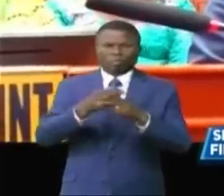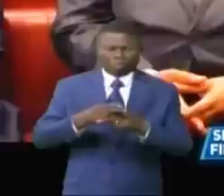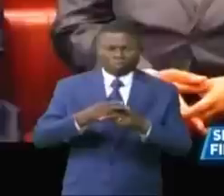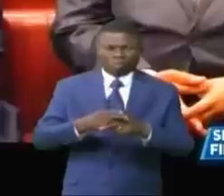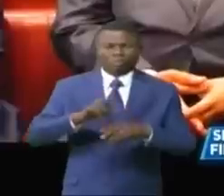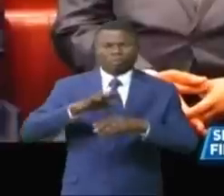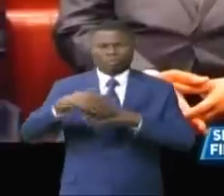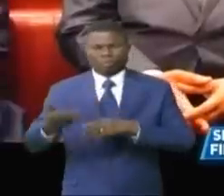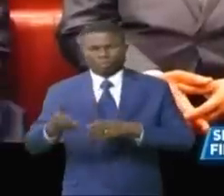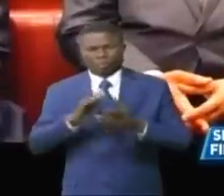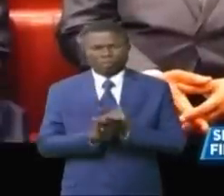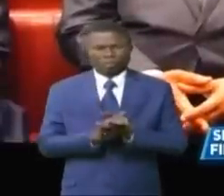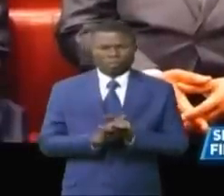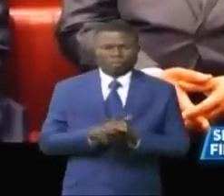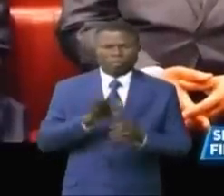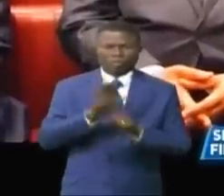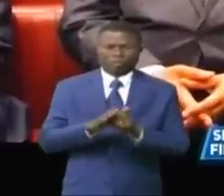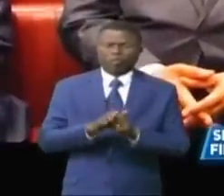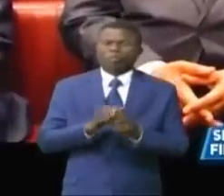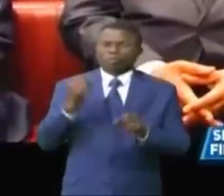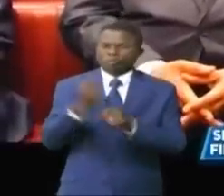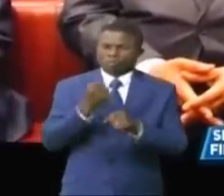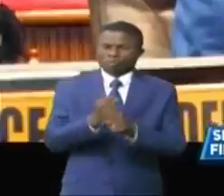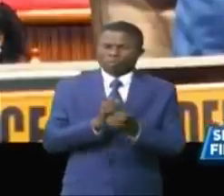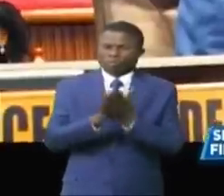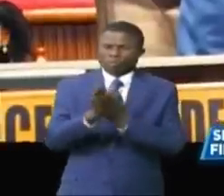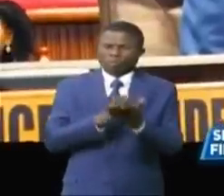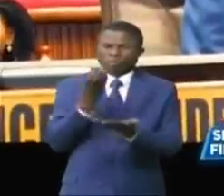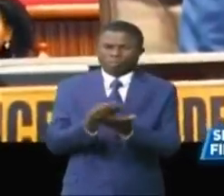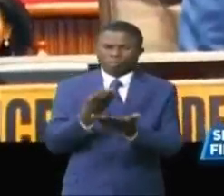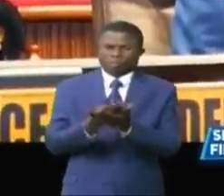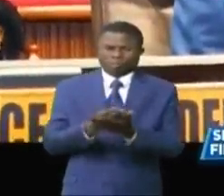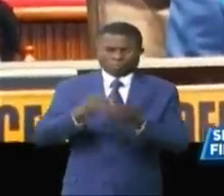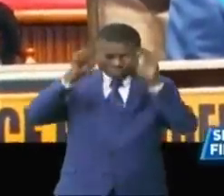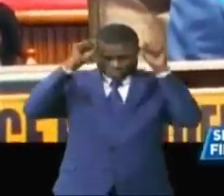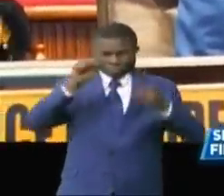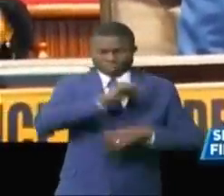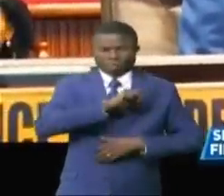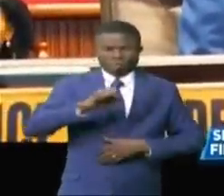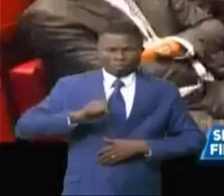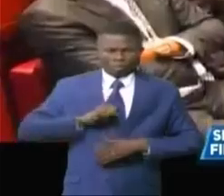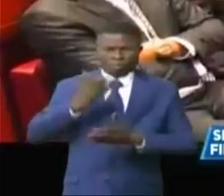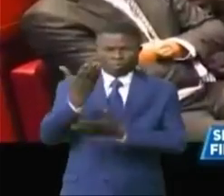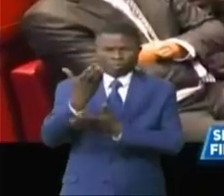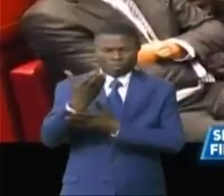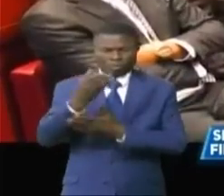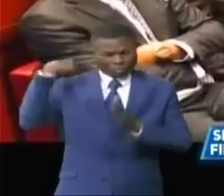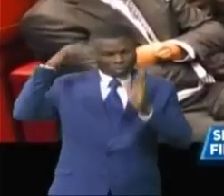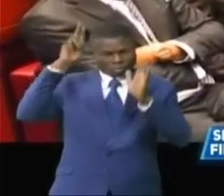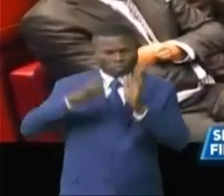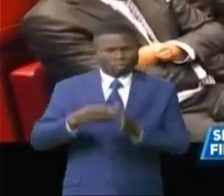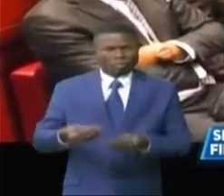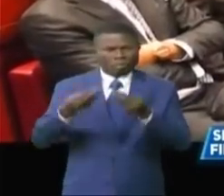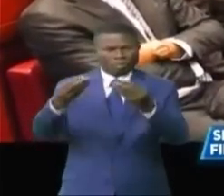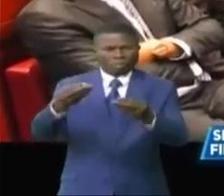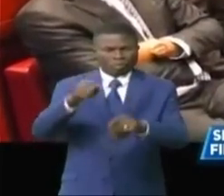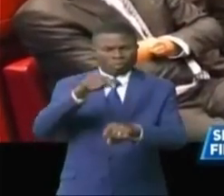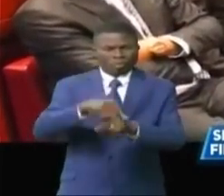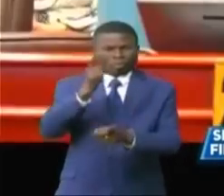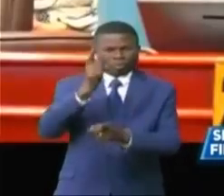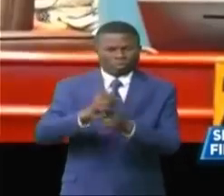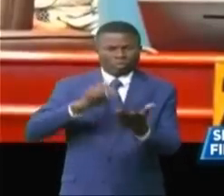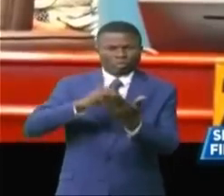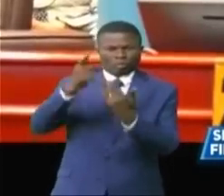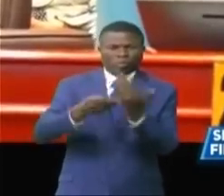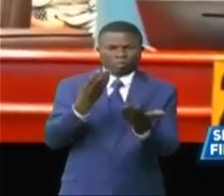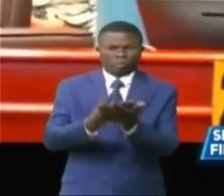finir. Étant une session essentiellement budgétaire, le speaker du Sénat a appelé le gouvernement à déposer à temps le projet du